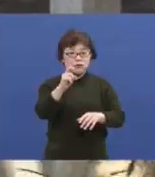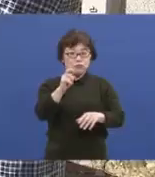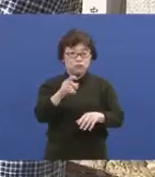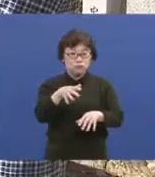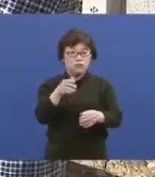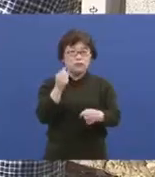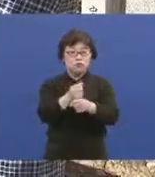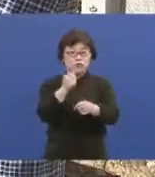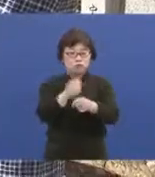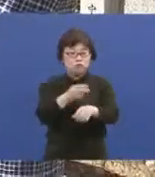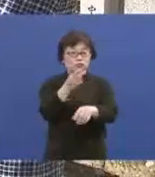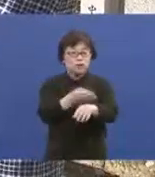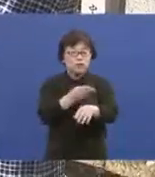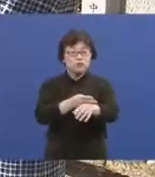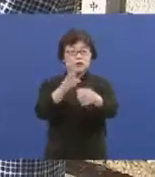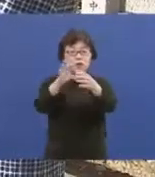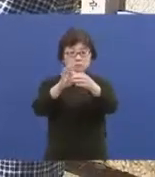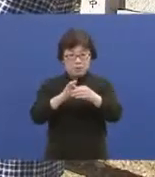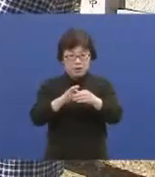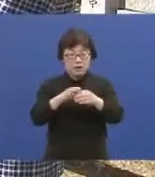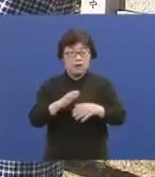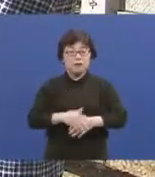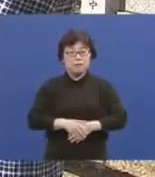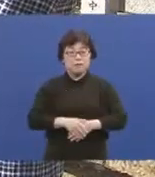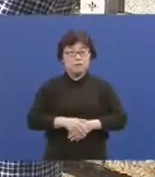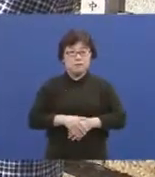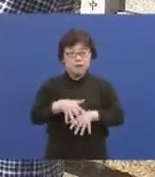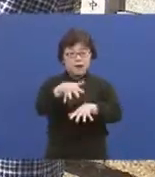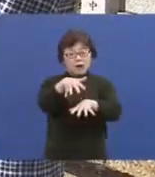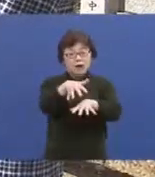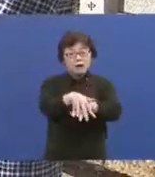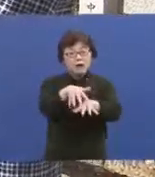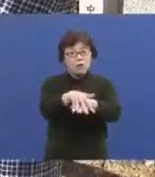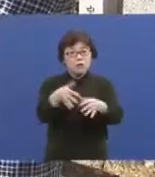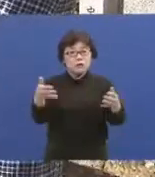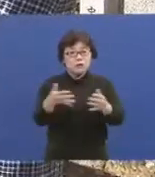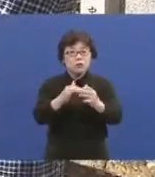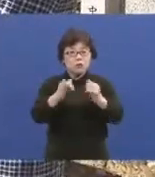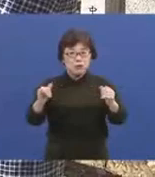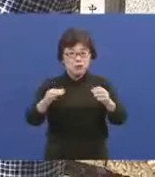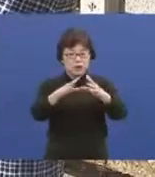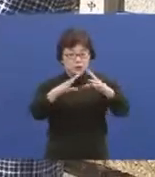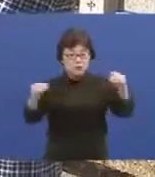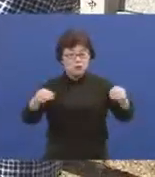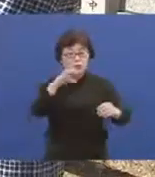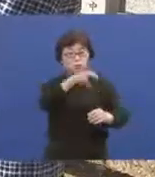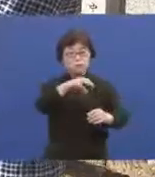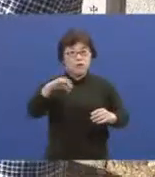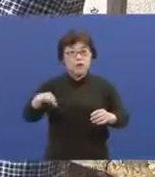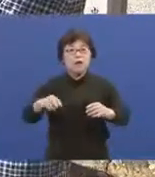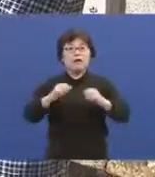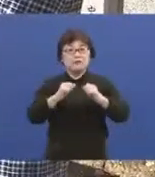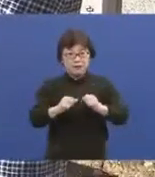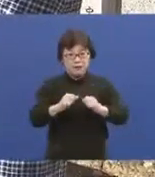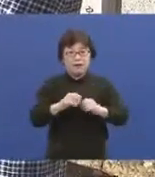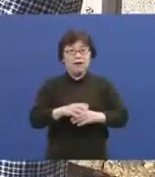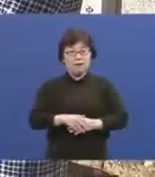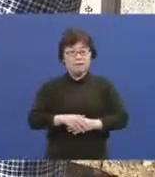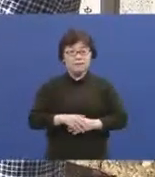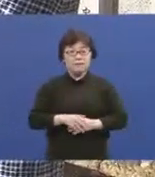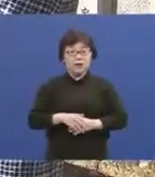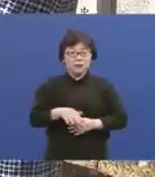ね。機織のに従事している人たちが各地に点在していましたの で、うんうんうん、でその人た